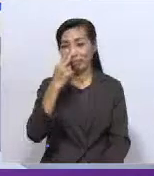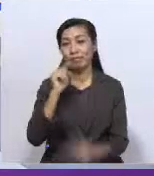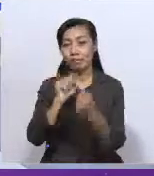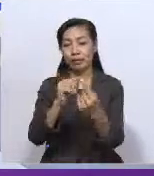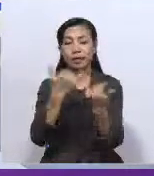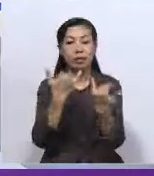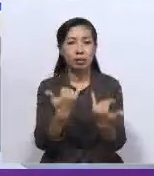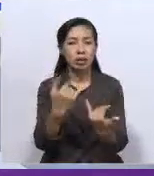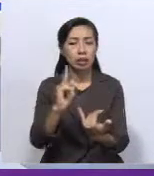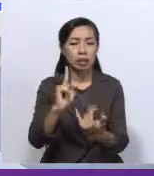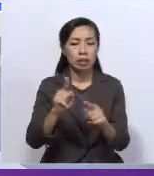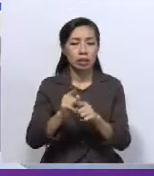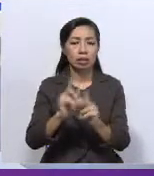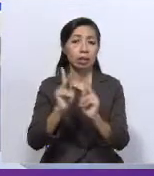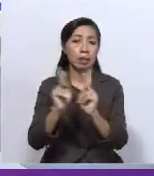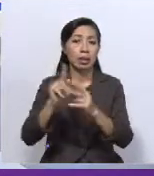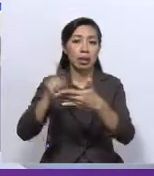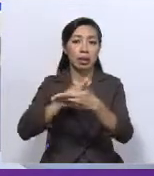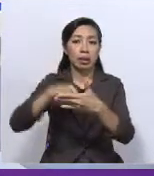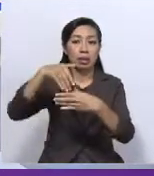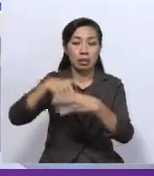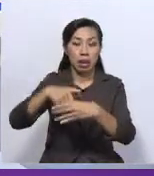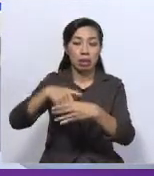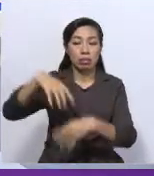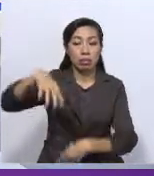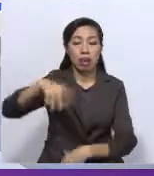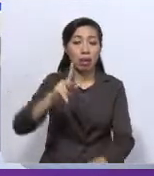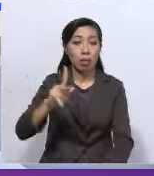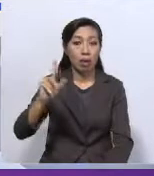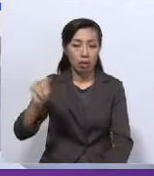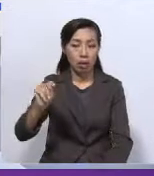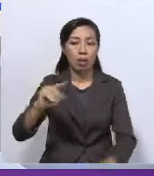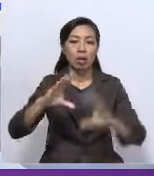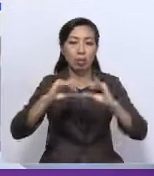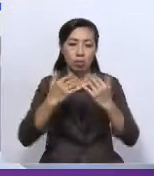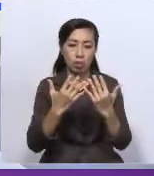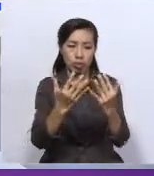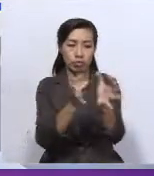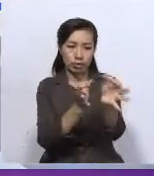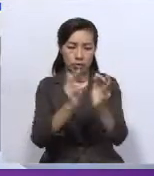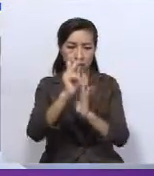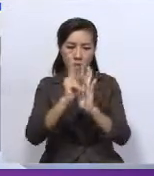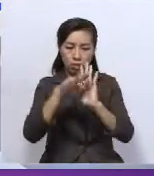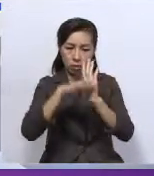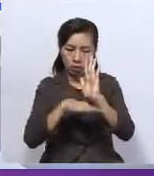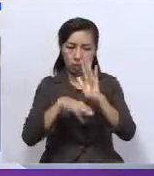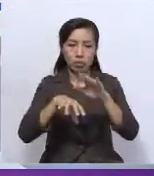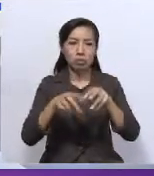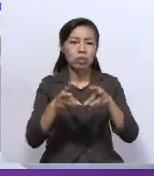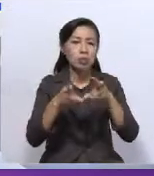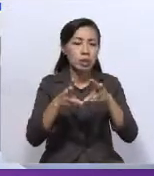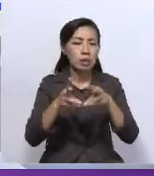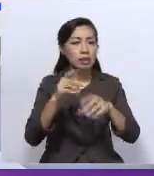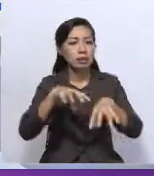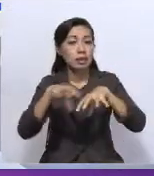คุณผู้ชมคะวันนี้ค่ะที่สำนักงานคณะกรรมการการเลือกตั้งได้มีการจัดประชุมชี้แจงแนวทางการดำเนินการตามกฎหมายพรรคการเมืองฉบับ